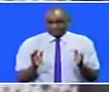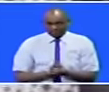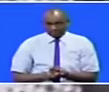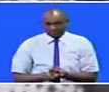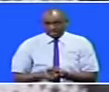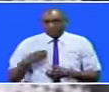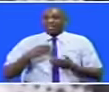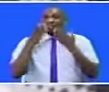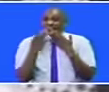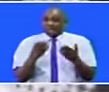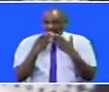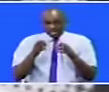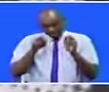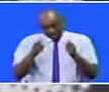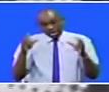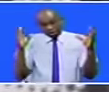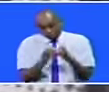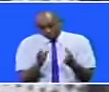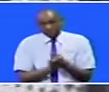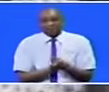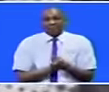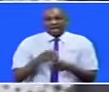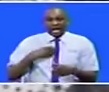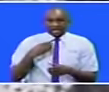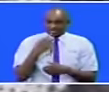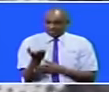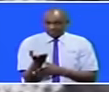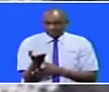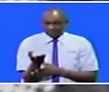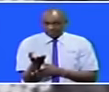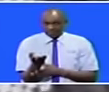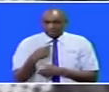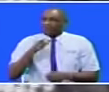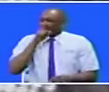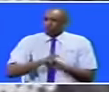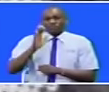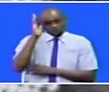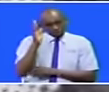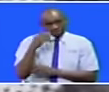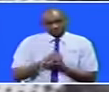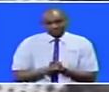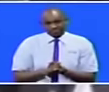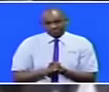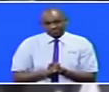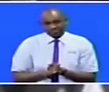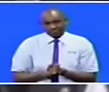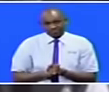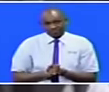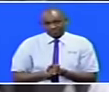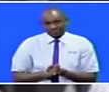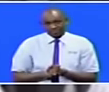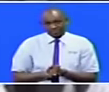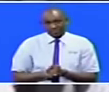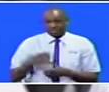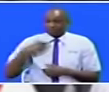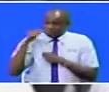the media group and the veterans association and I promise to work extra hard. Hatukuwa tumefikiri tu